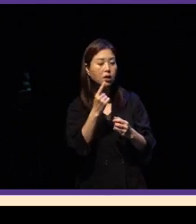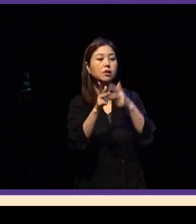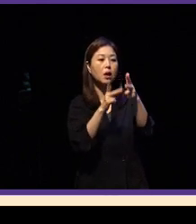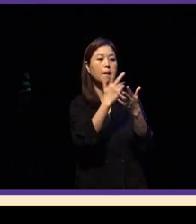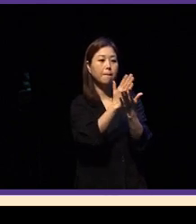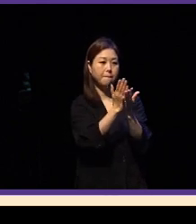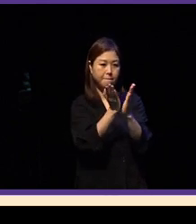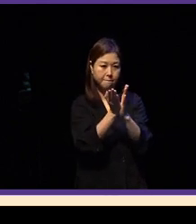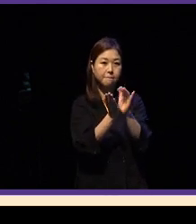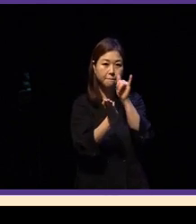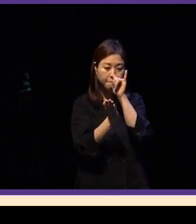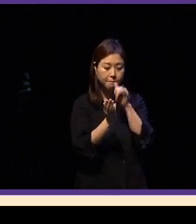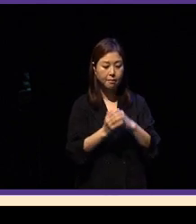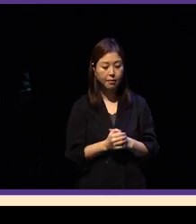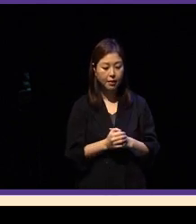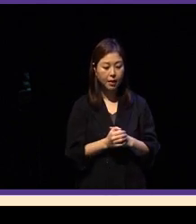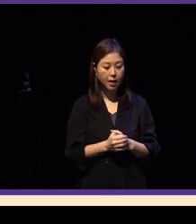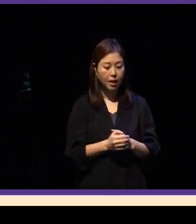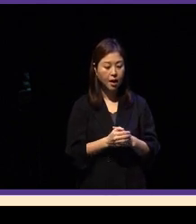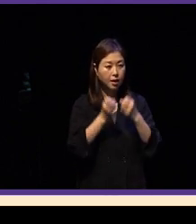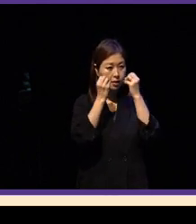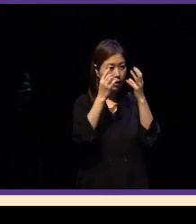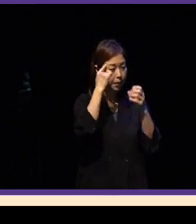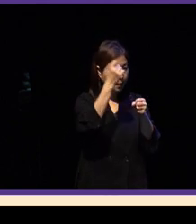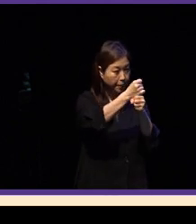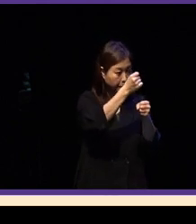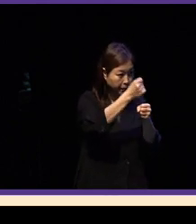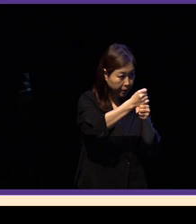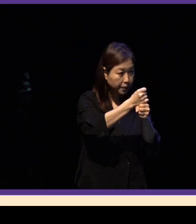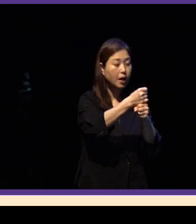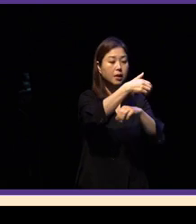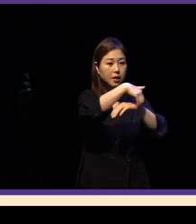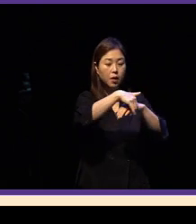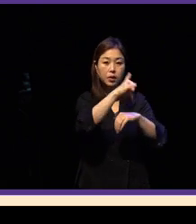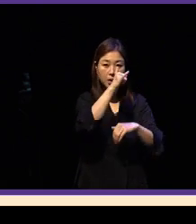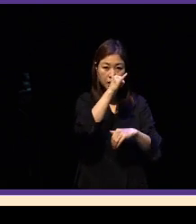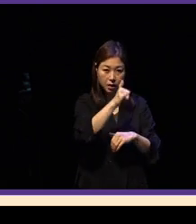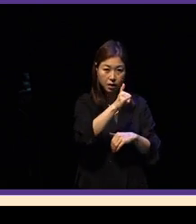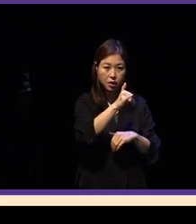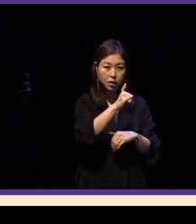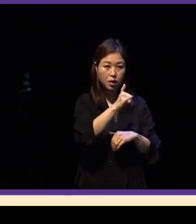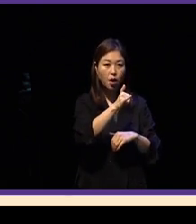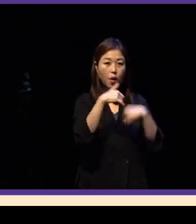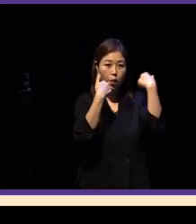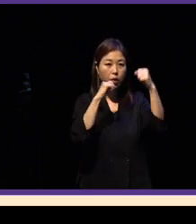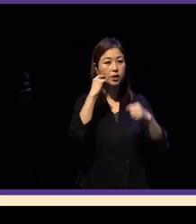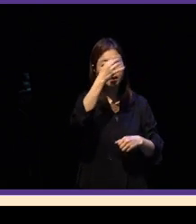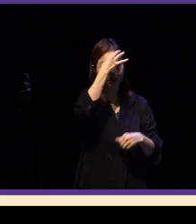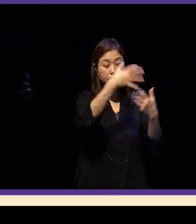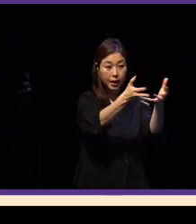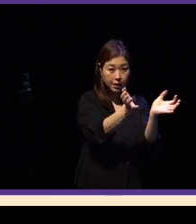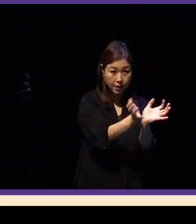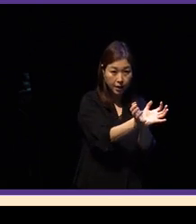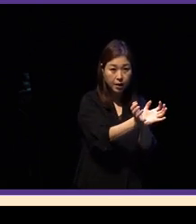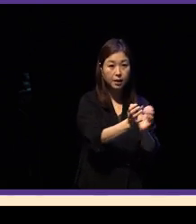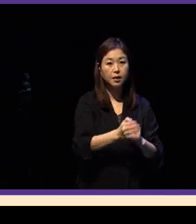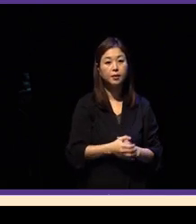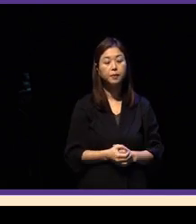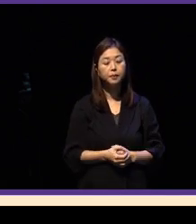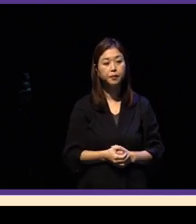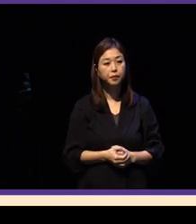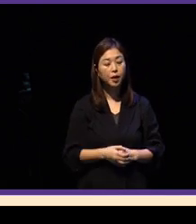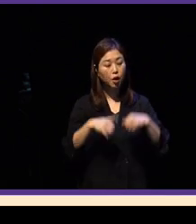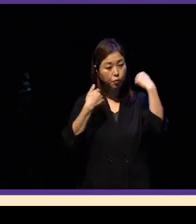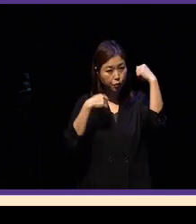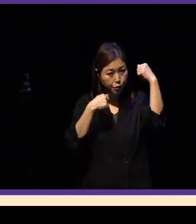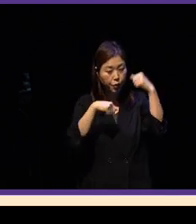사업은 신작 창제작 계획이 있는 공연예술단체이고요. 그리고